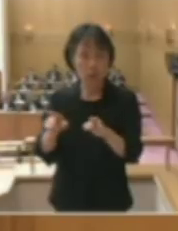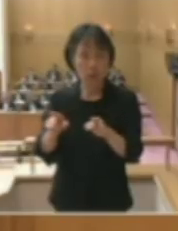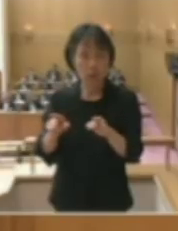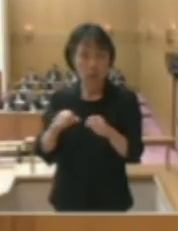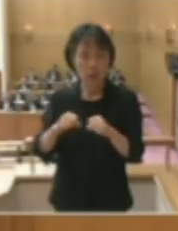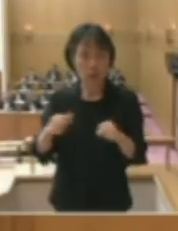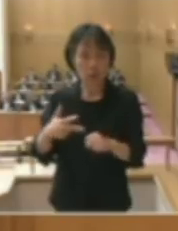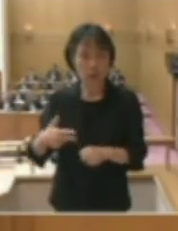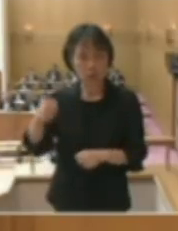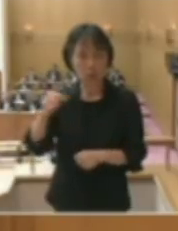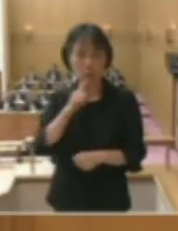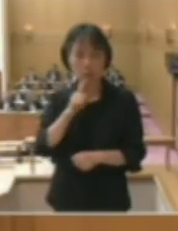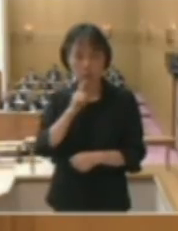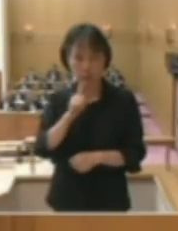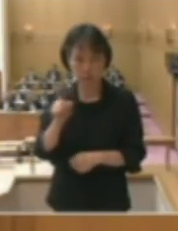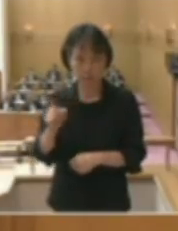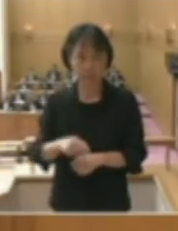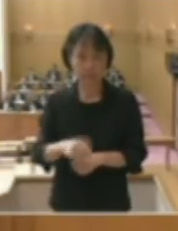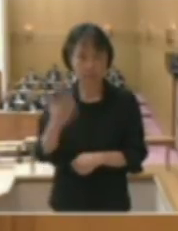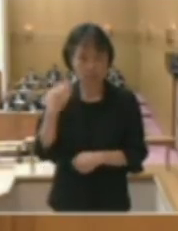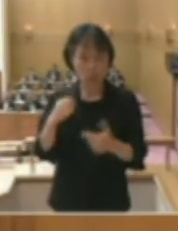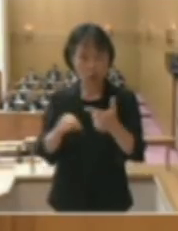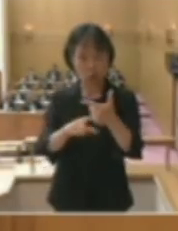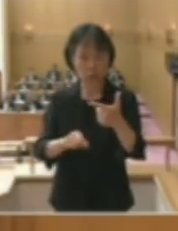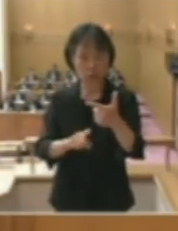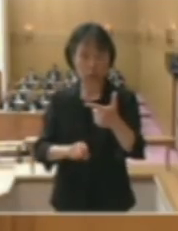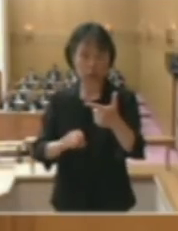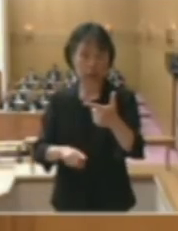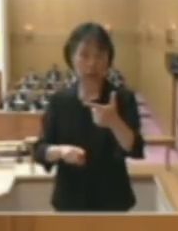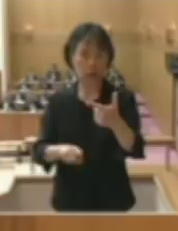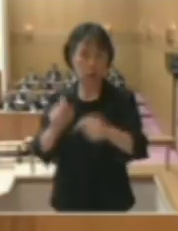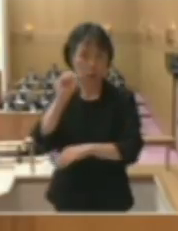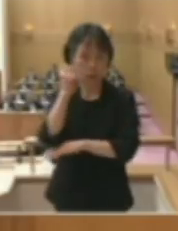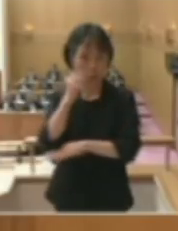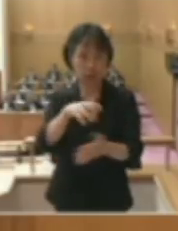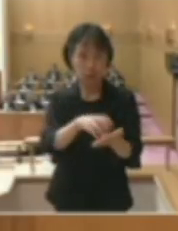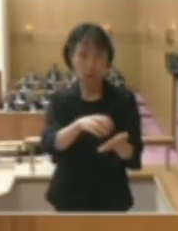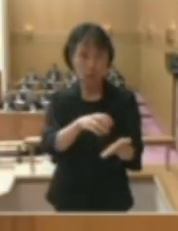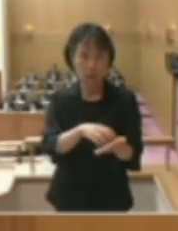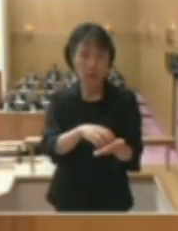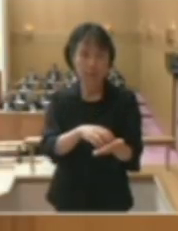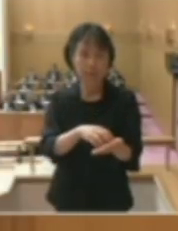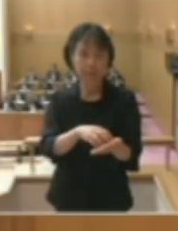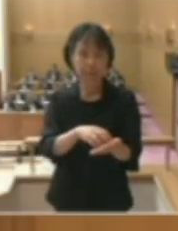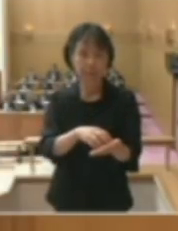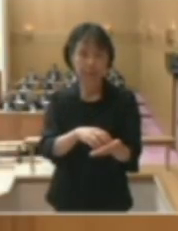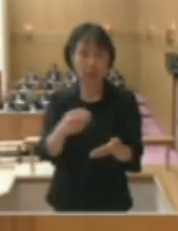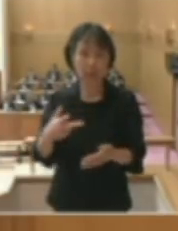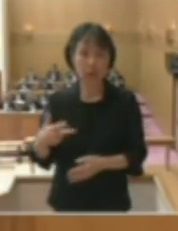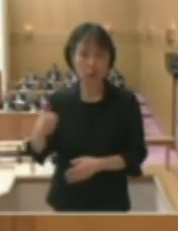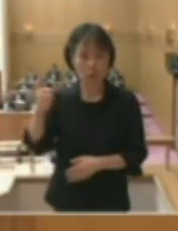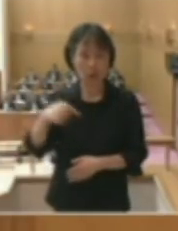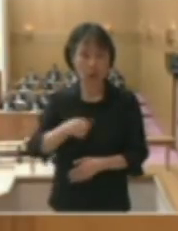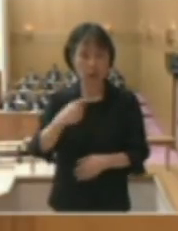すなわち、去る6月11日付のマスコミは、本件に関し、江田広市長は、自民